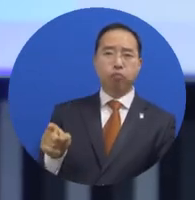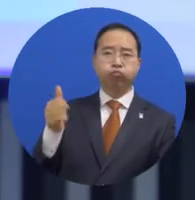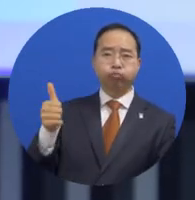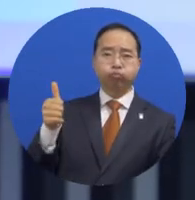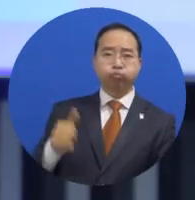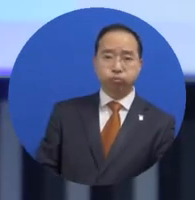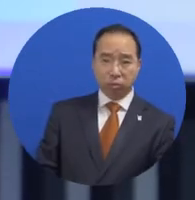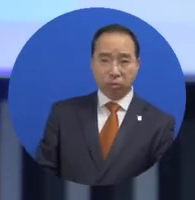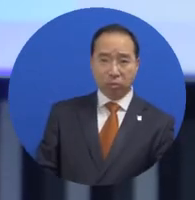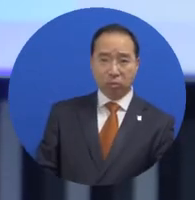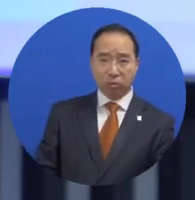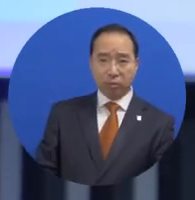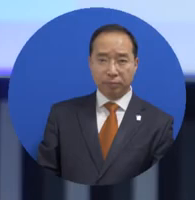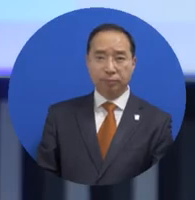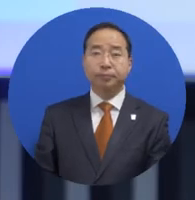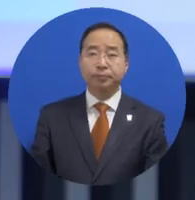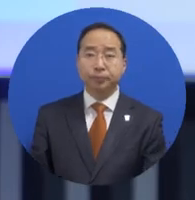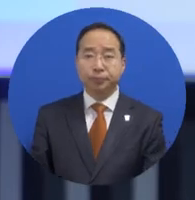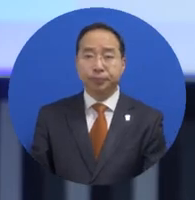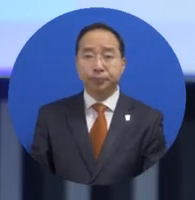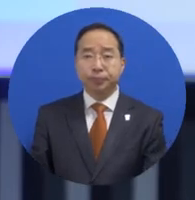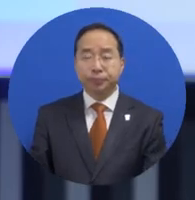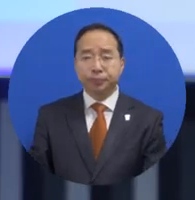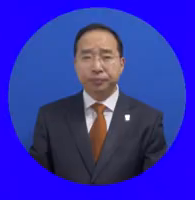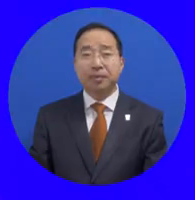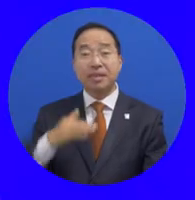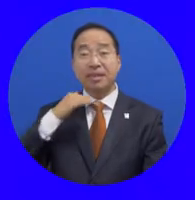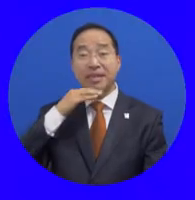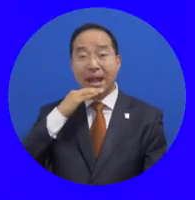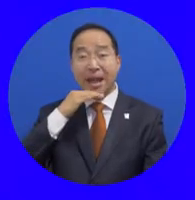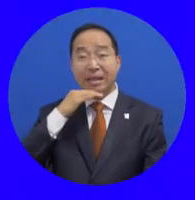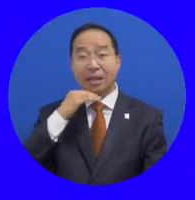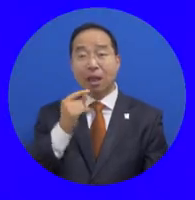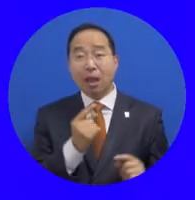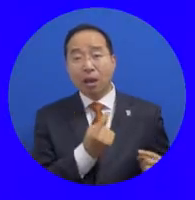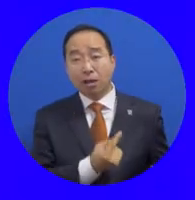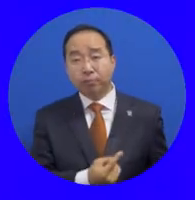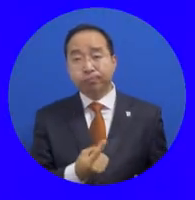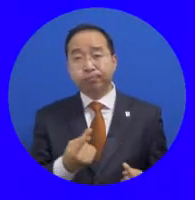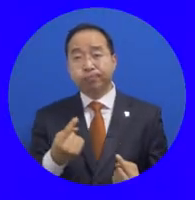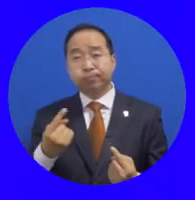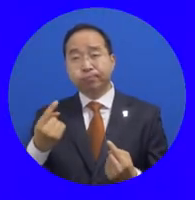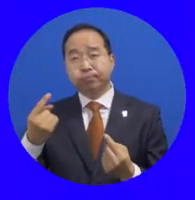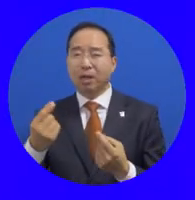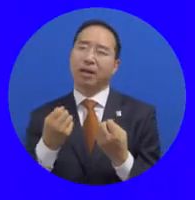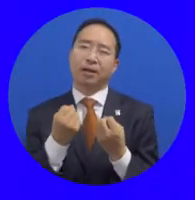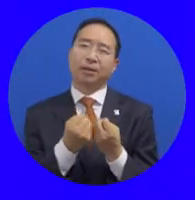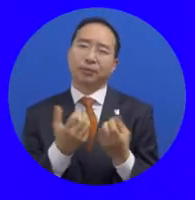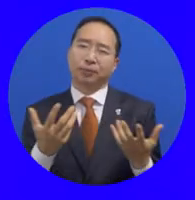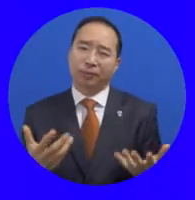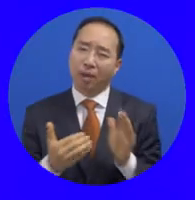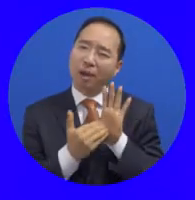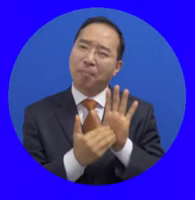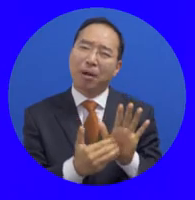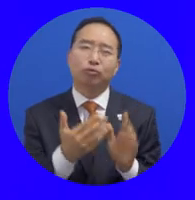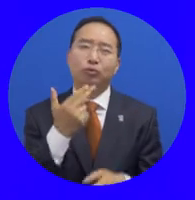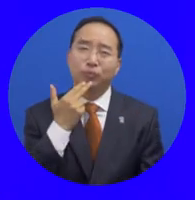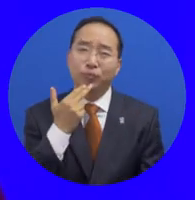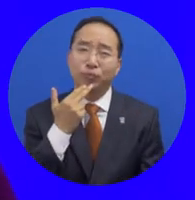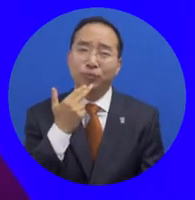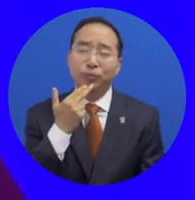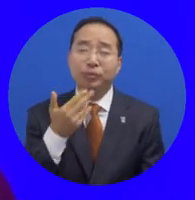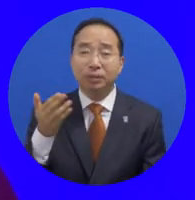게 아름다움이다. 저는 그런 생각을 하고요. 나이를 드는 거는 자연의 흐름이기 때문에 거스를 수는